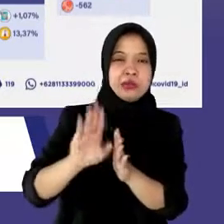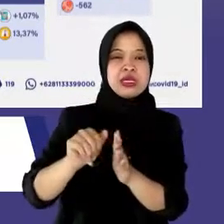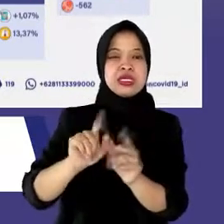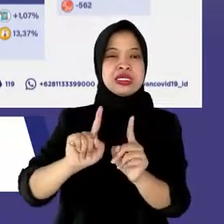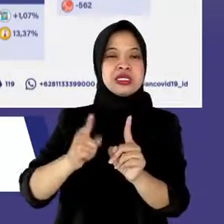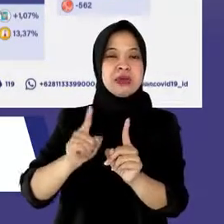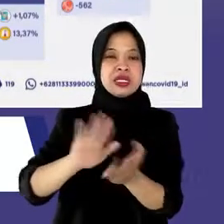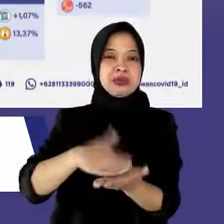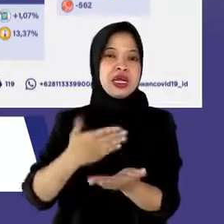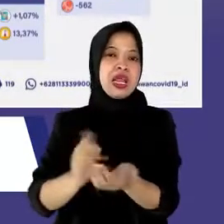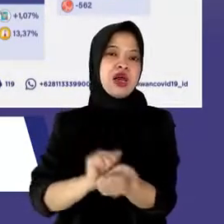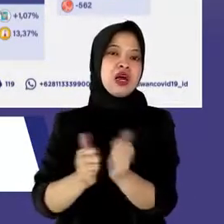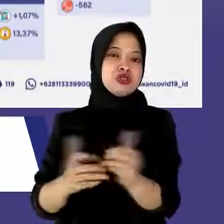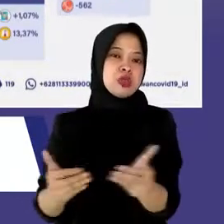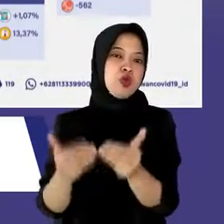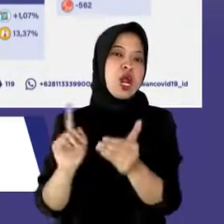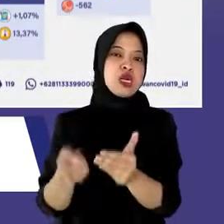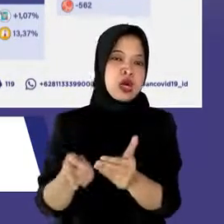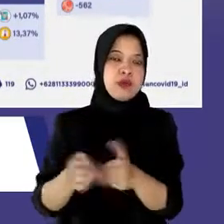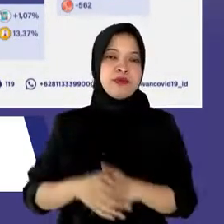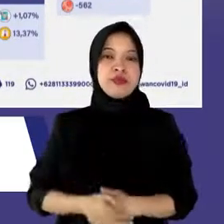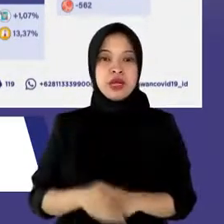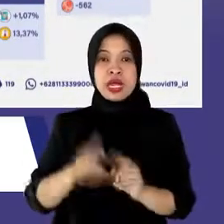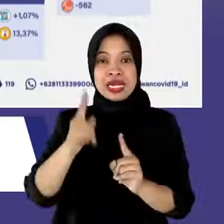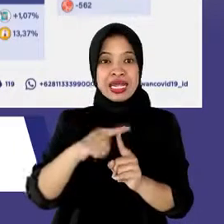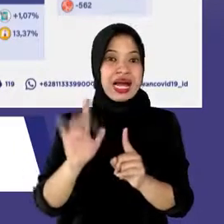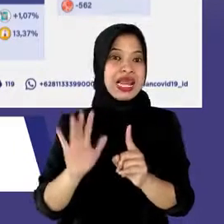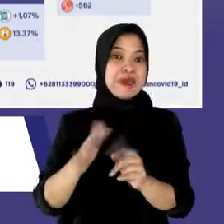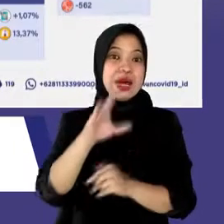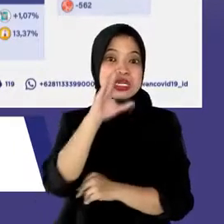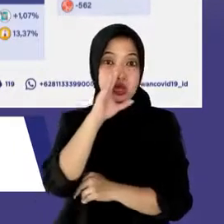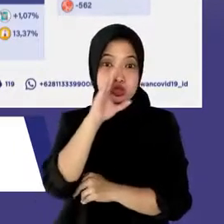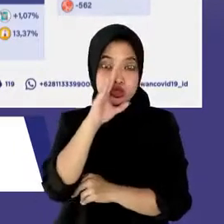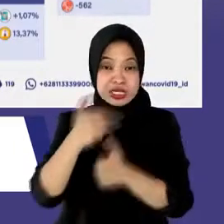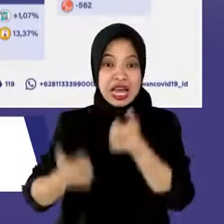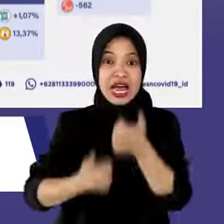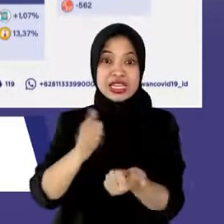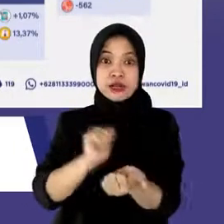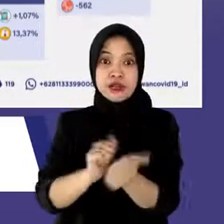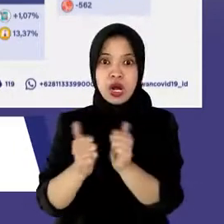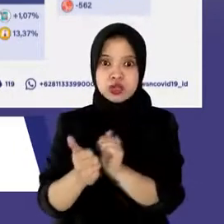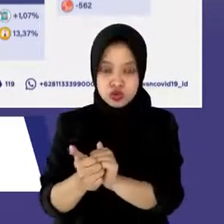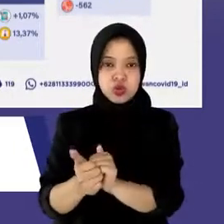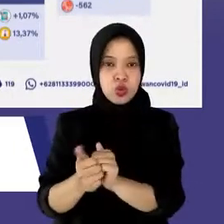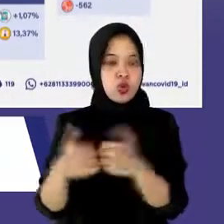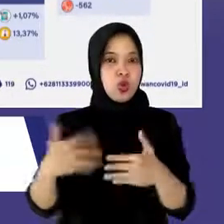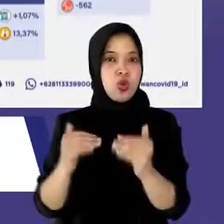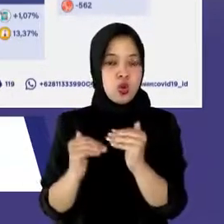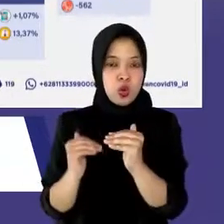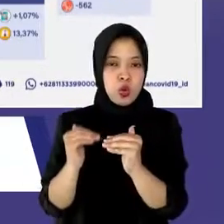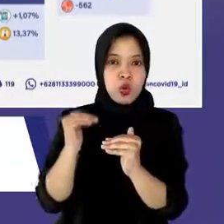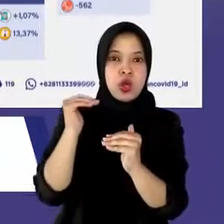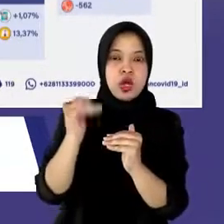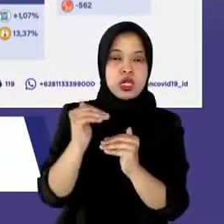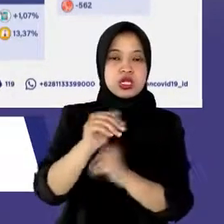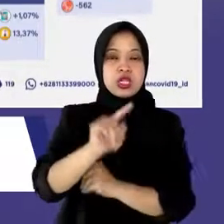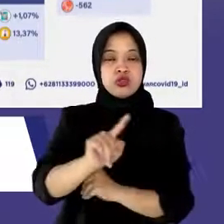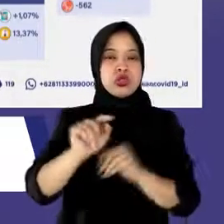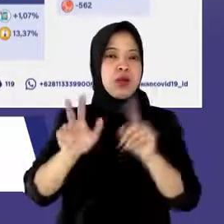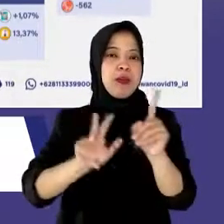kematian dari minggu lalu dan per tanggal 15 Agustus akan susah aktifnya pun juga masih meningkat